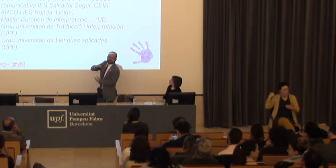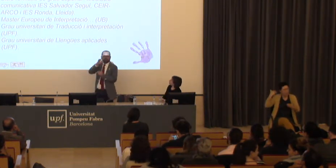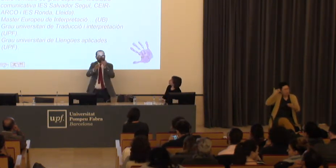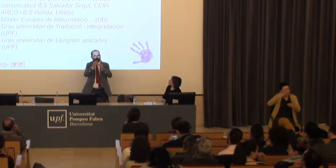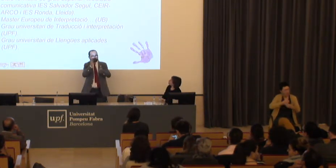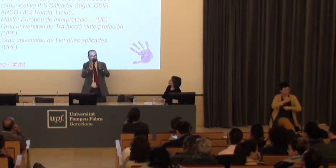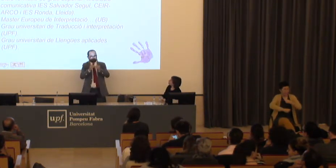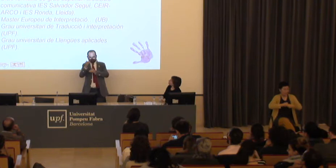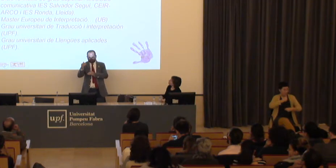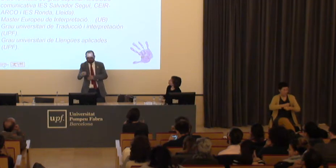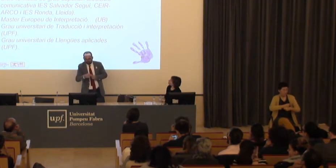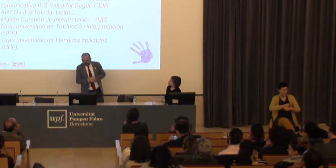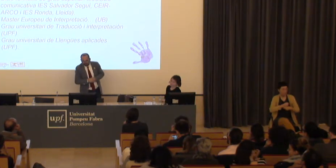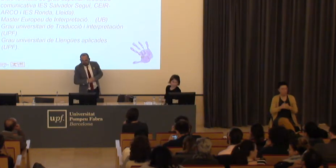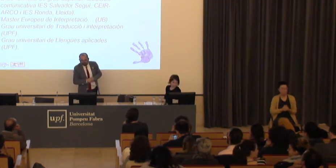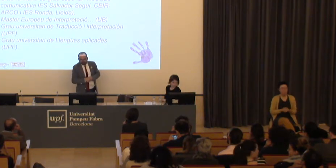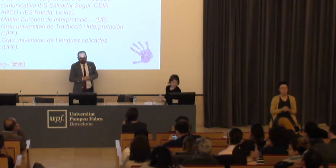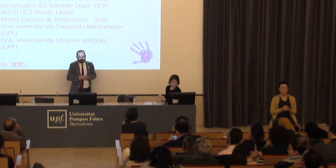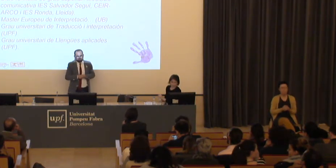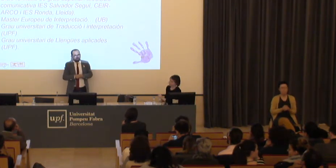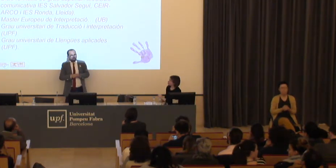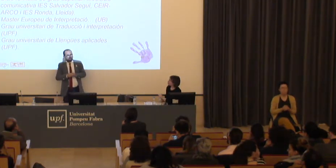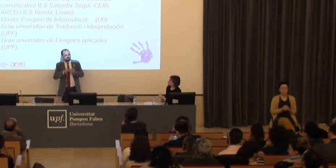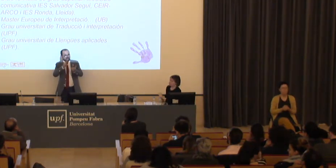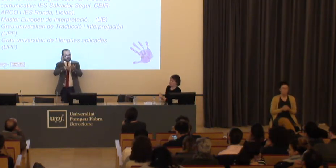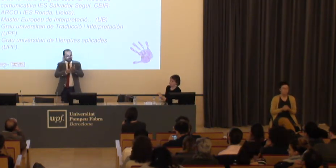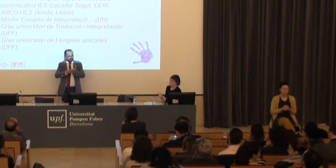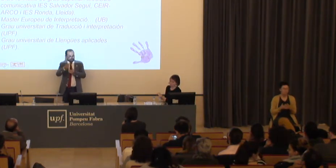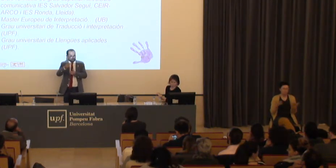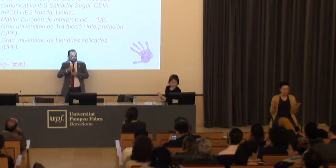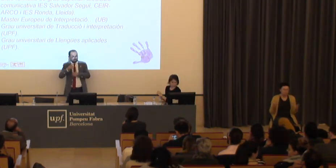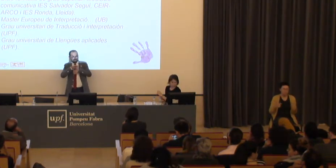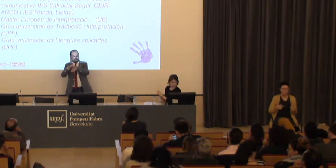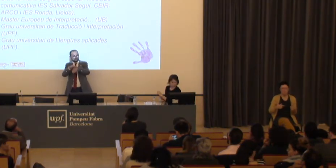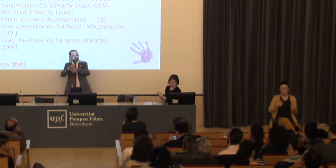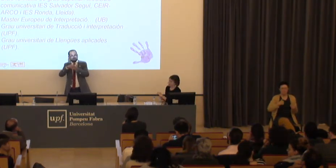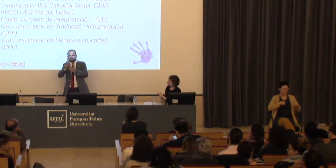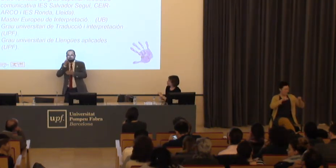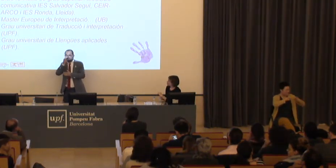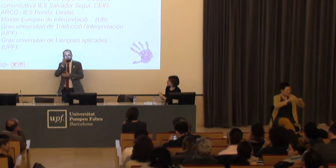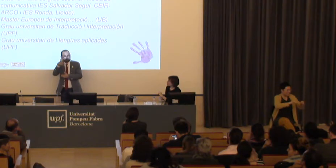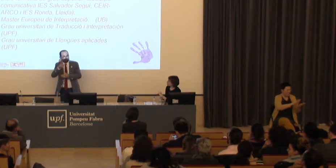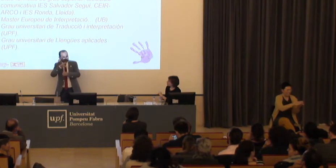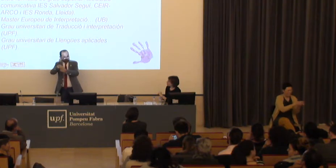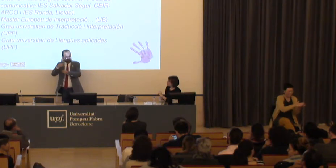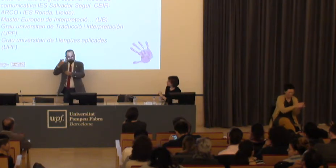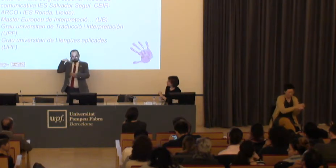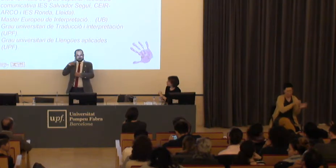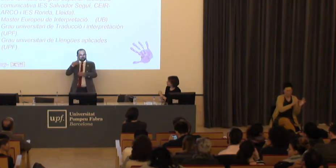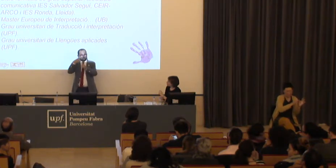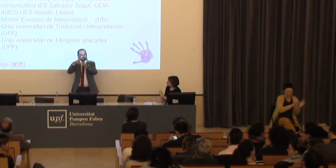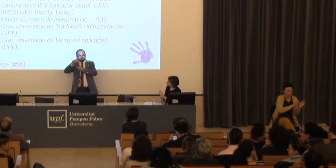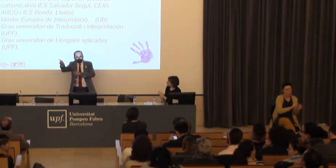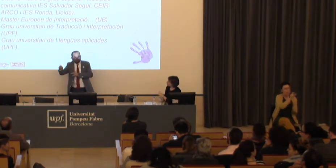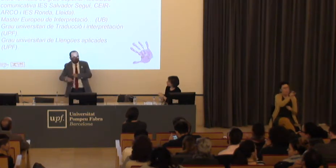aquesta feina hi és. Hem estat treballant les cicles formatius de graus superiors com a professors de llengua de signes ensenyant a intèrprets i intèrprets de